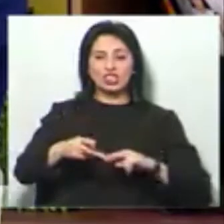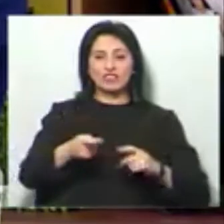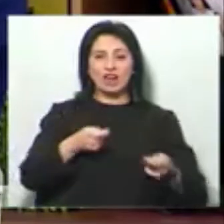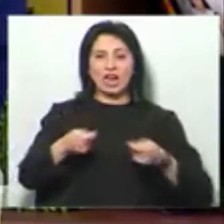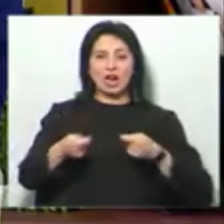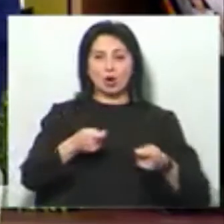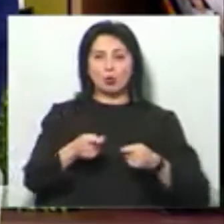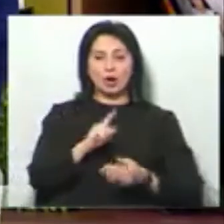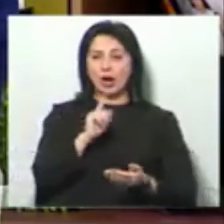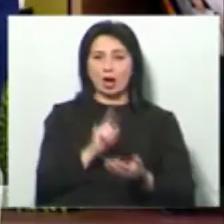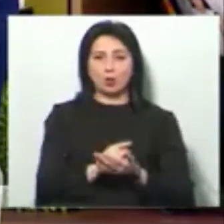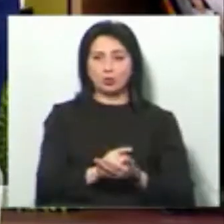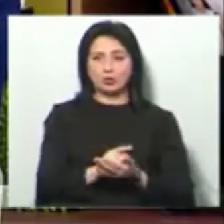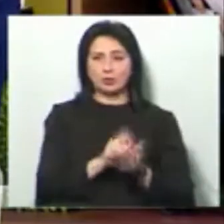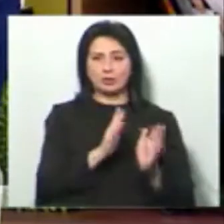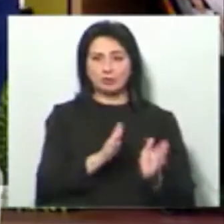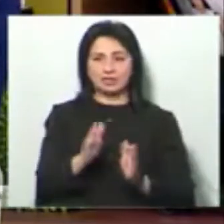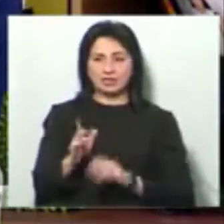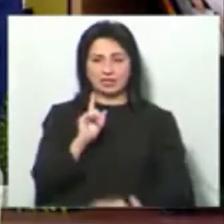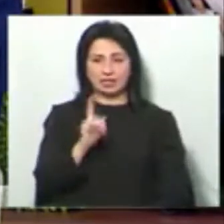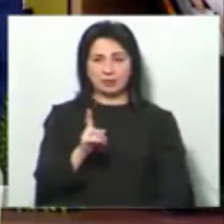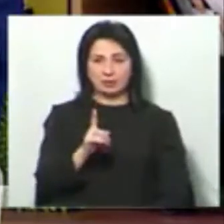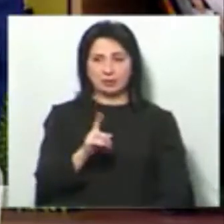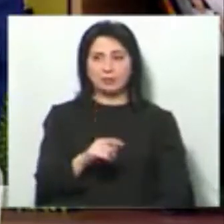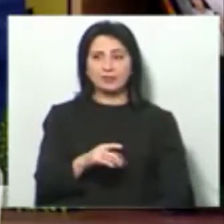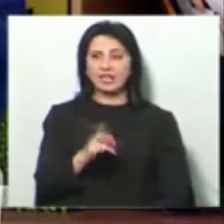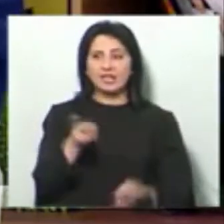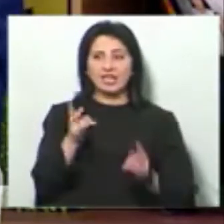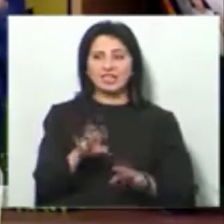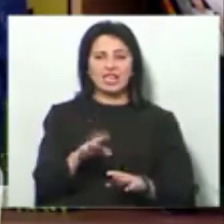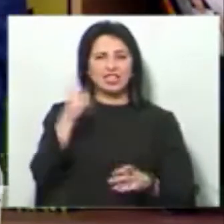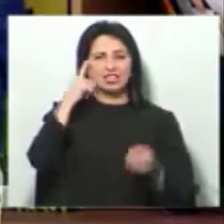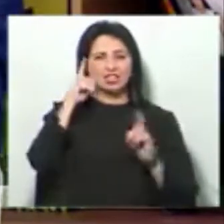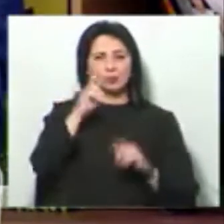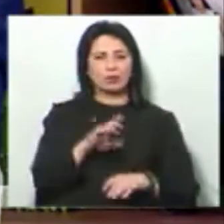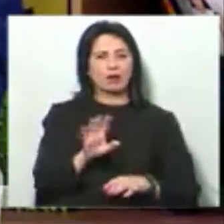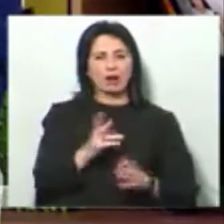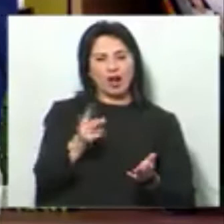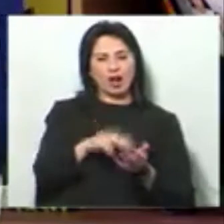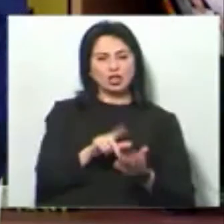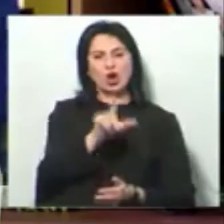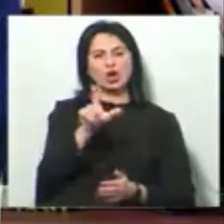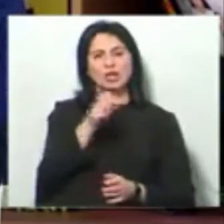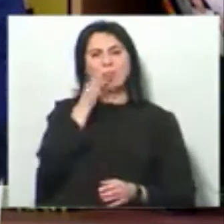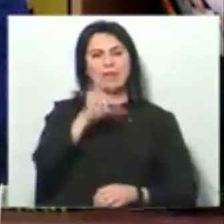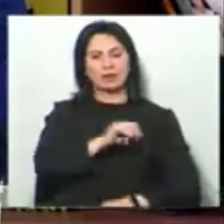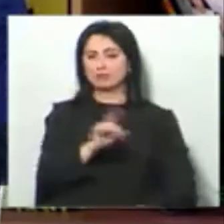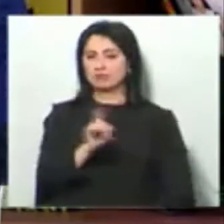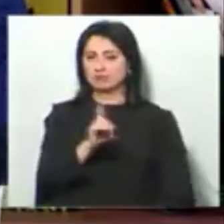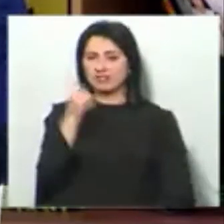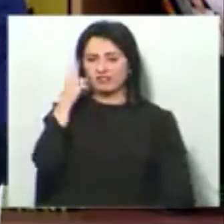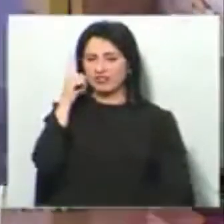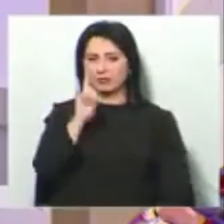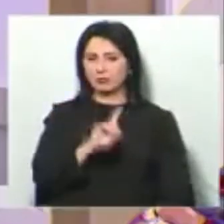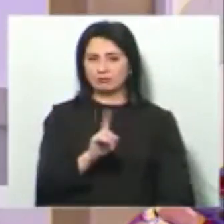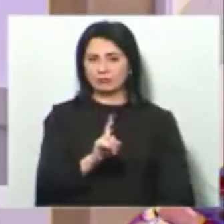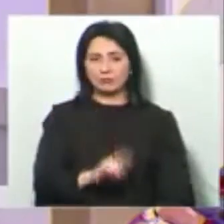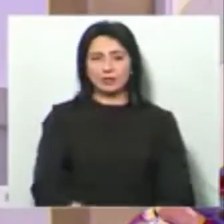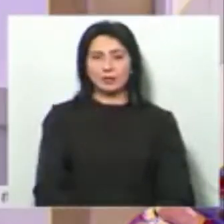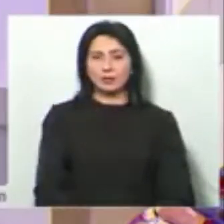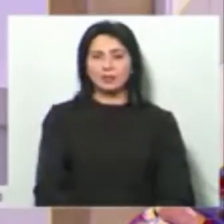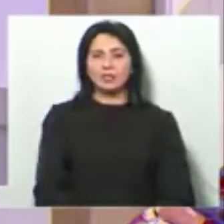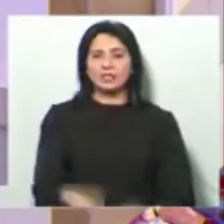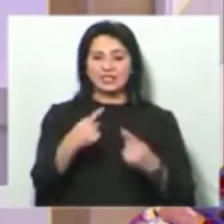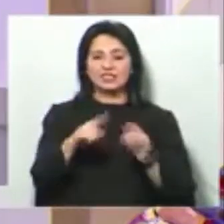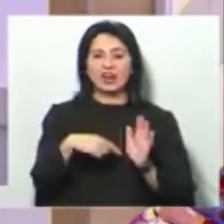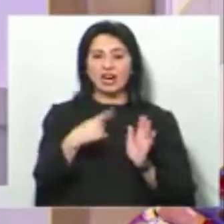რომელიც აუცილებლად მოსაცრებელია. დანარჩენი არის მითოლოგია, რომ ერთ საათი გავიდა თუ ასე შემდეგ. დიახ, და ვისარგებლებ შემთხვევით, სხვა